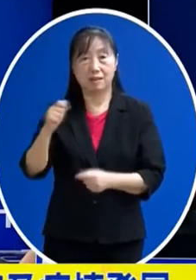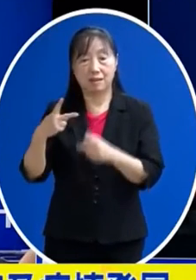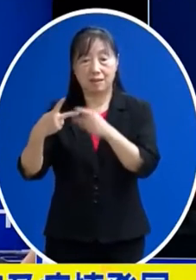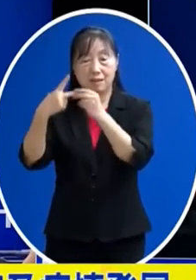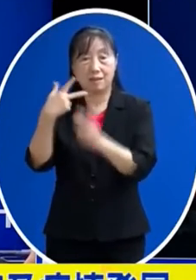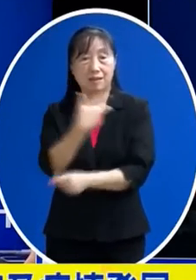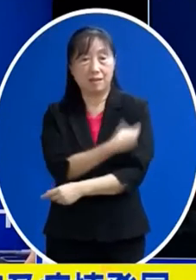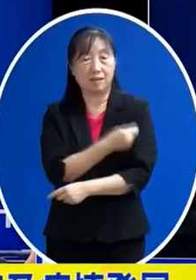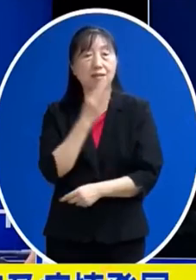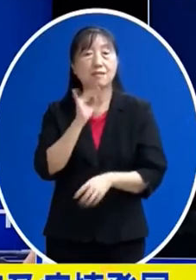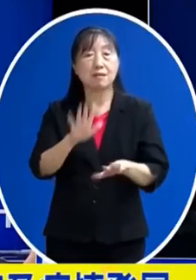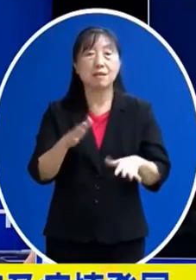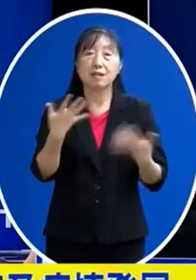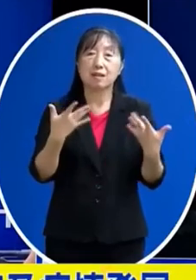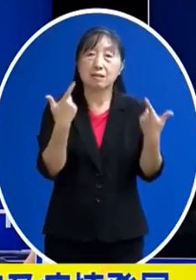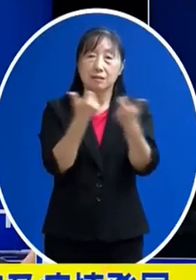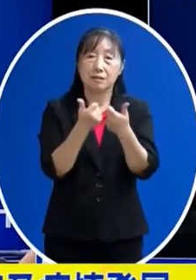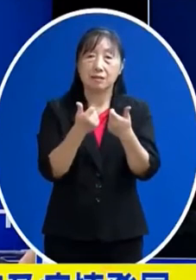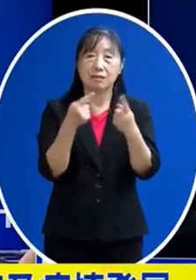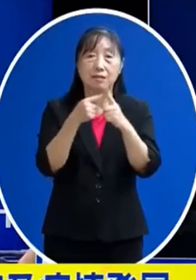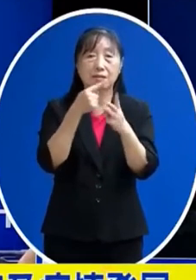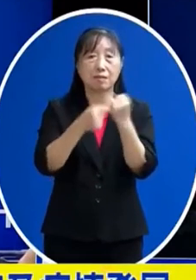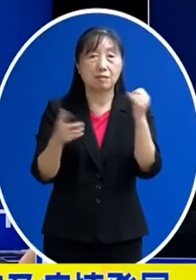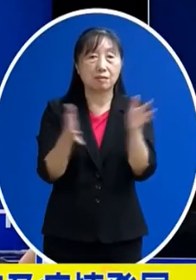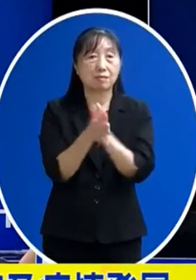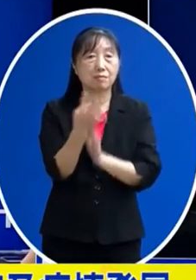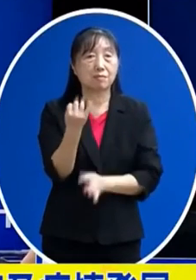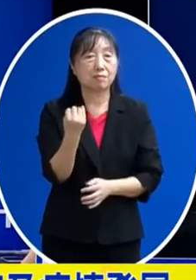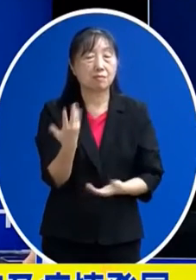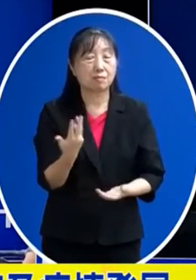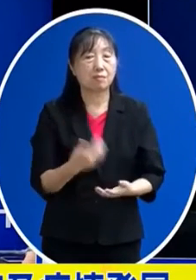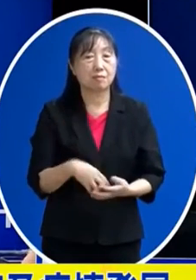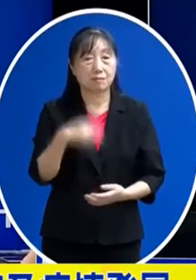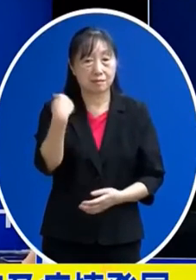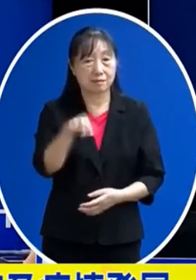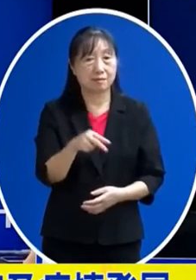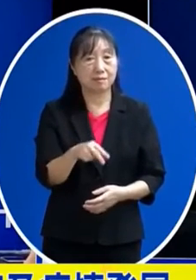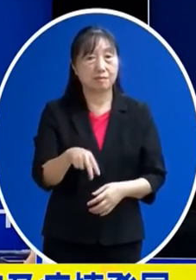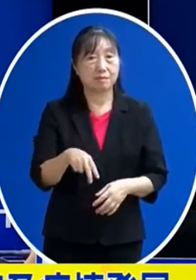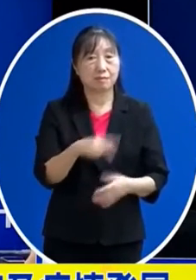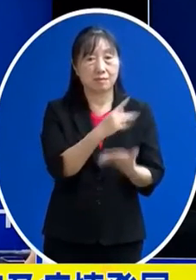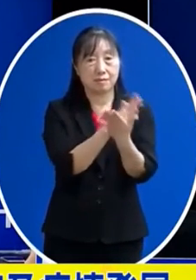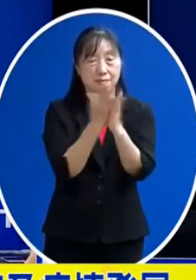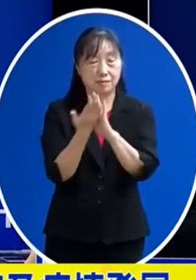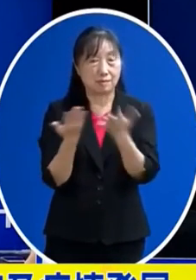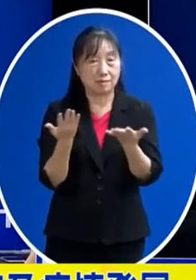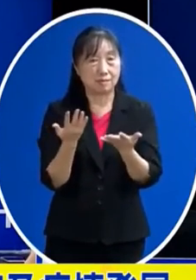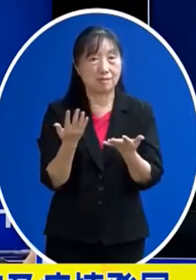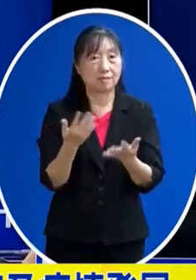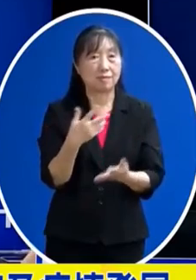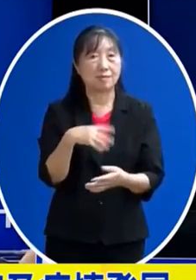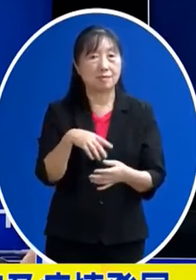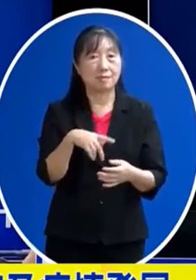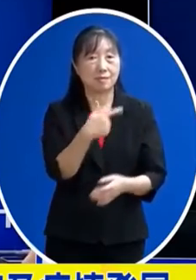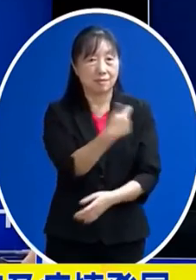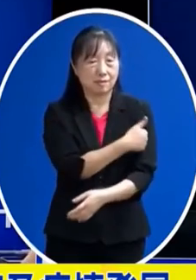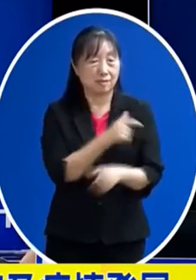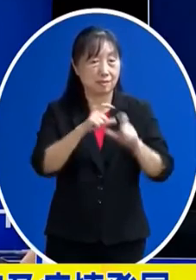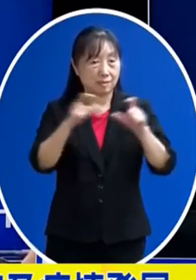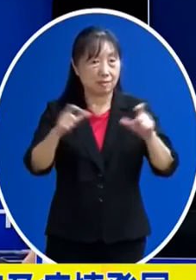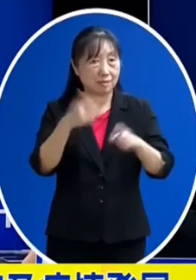概预计符合的人数有多少呢？第二个题想请教一下，所有疫苗不良事件以及死亡通报，谢